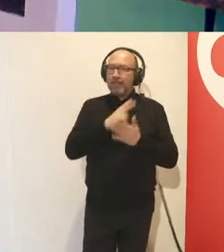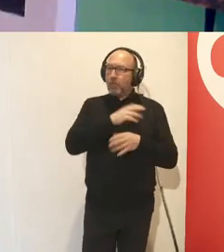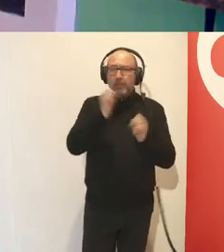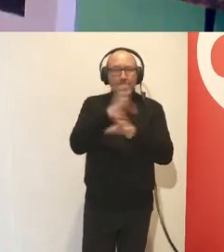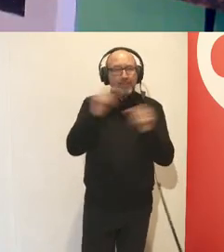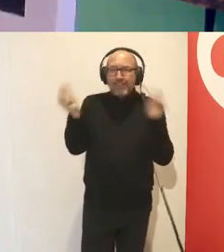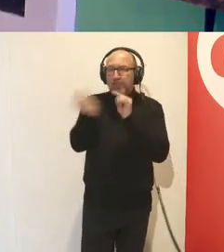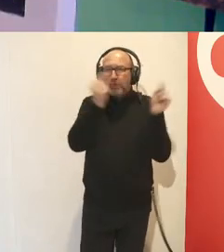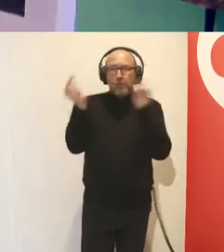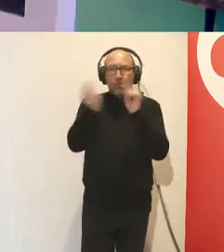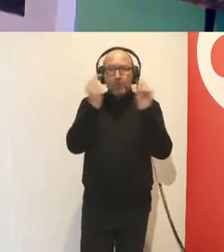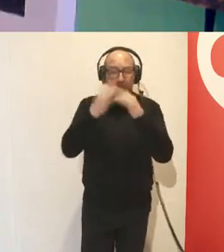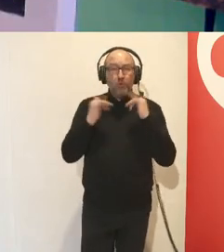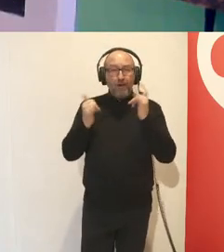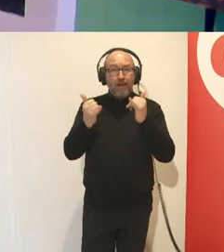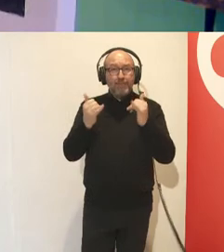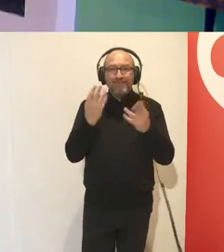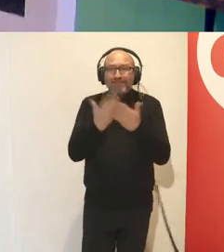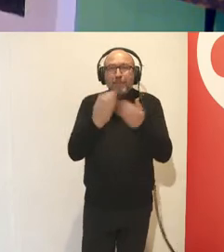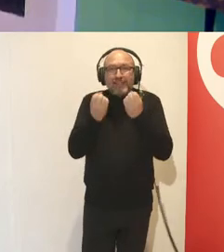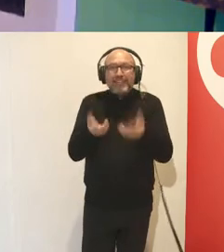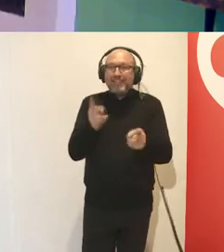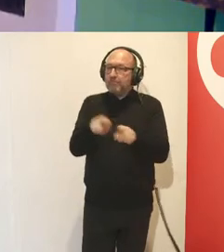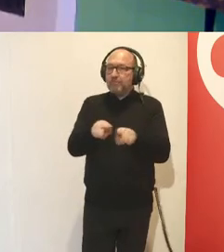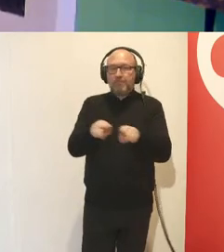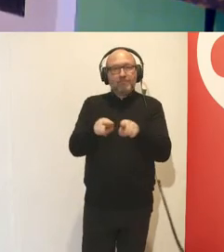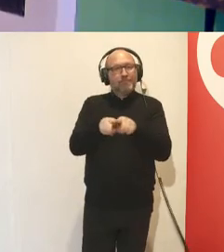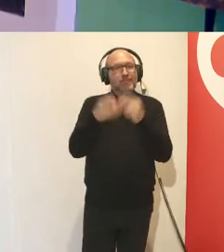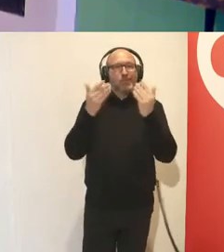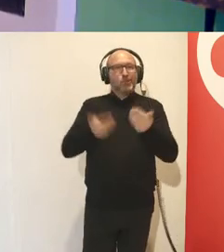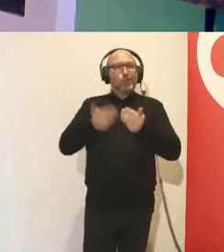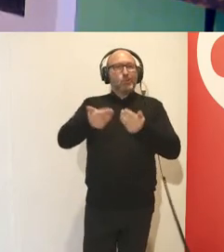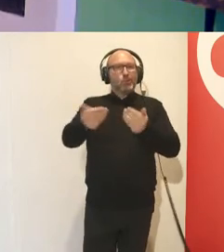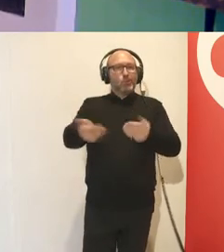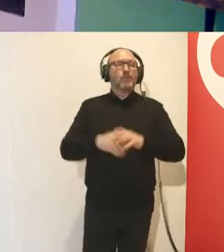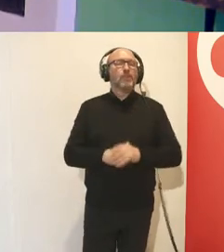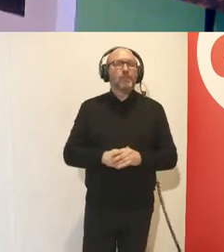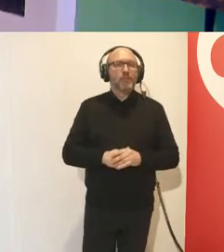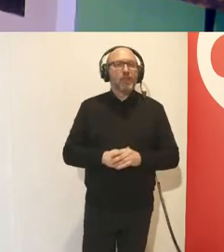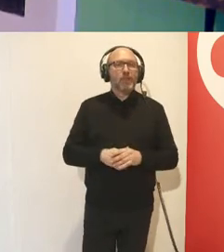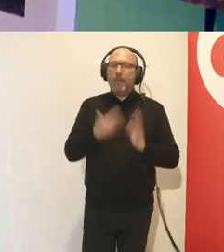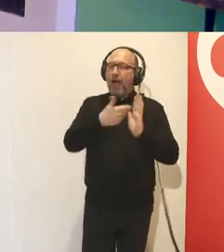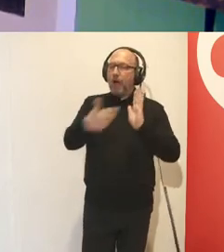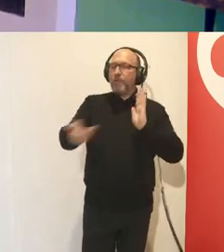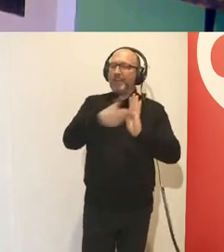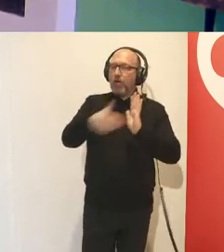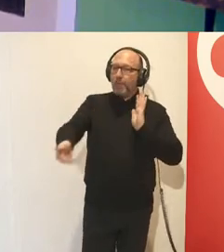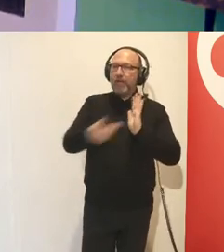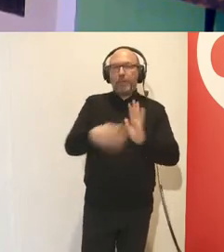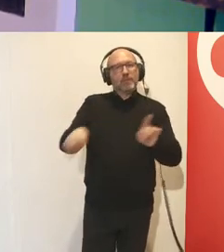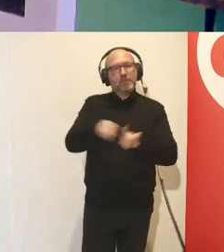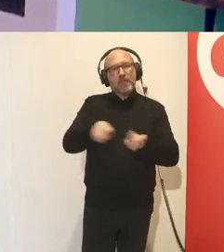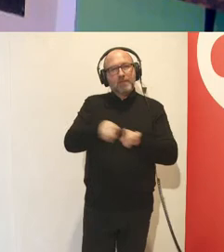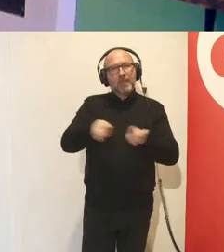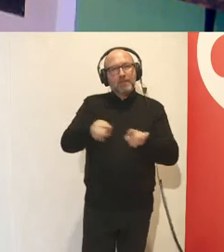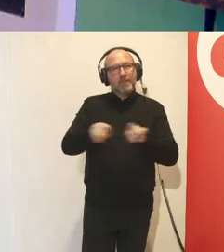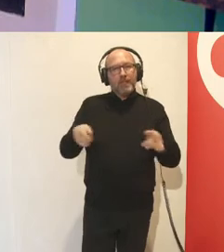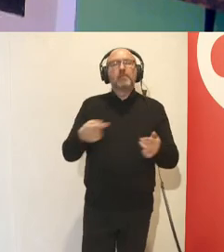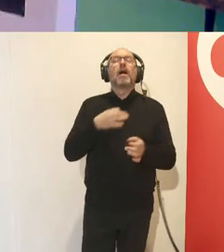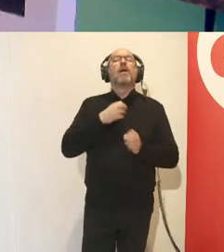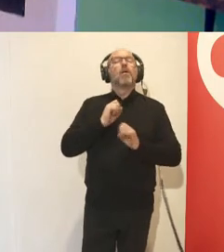diskussion dieser liebe passiert genau das also es ist wirklich genau das sind so die argumente der hergang gezogen werden